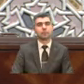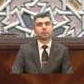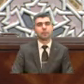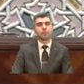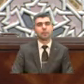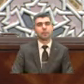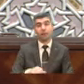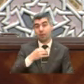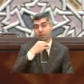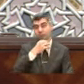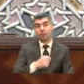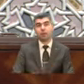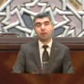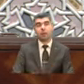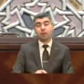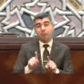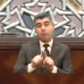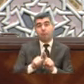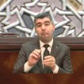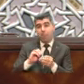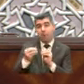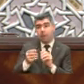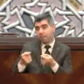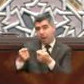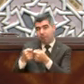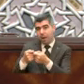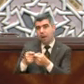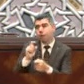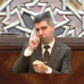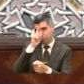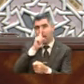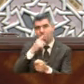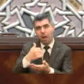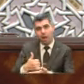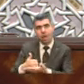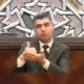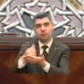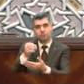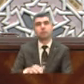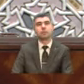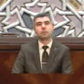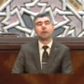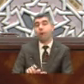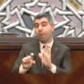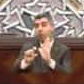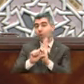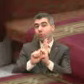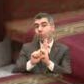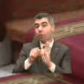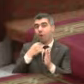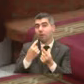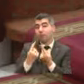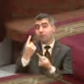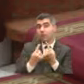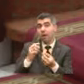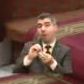قضية سيد النائب حنا غنفكوها. أنا غير بغيت نقول لك مزيان اللي طرحتي هذا الموضوع، لأن هذا الموضوع بالطريقة باش هو مطروح تيخفي واحد الإشكال